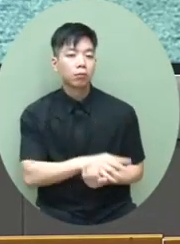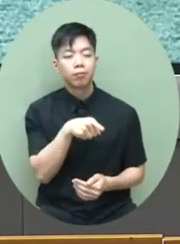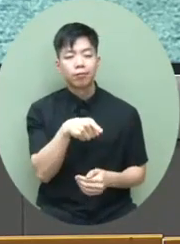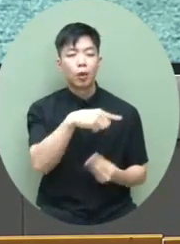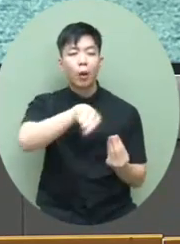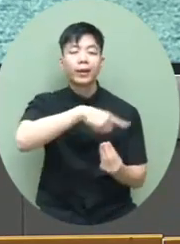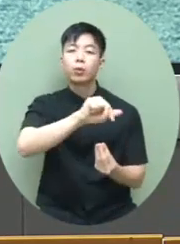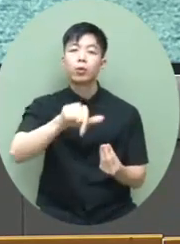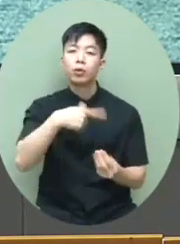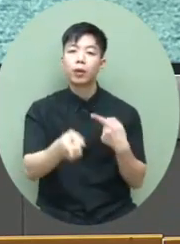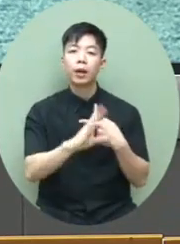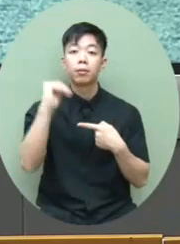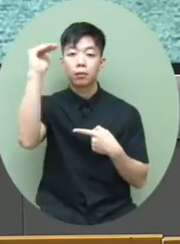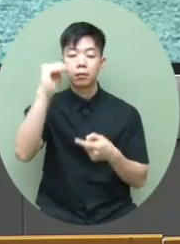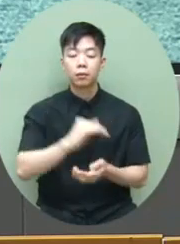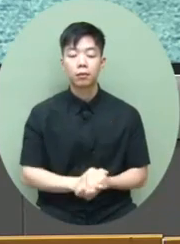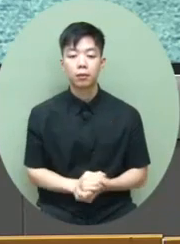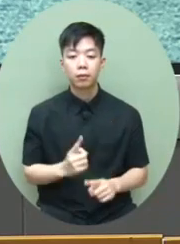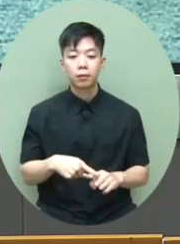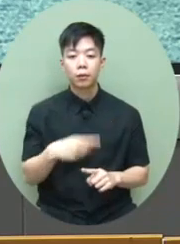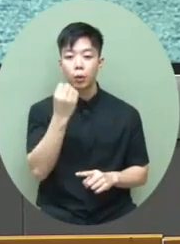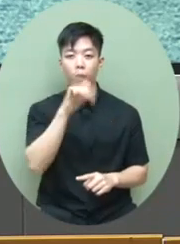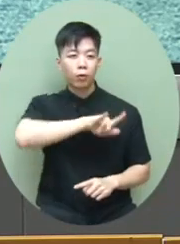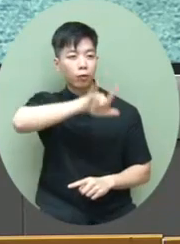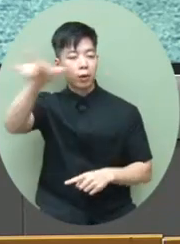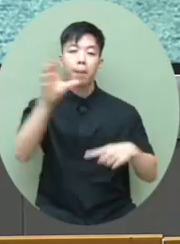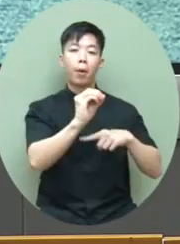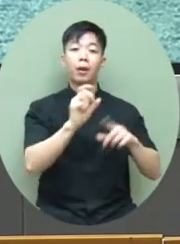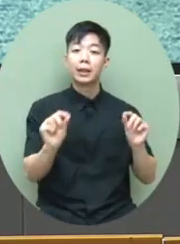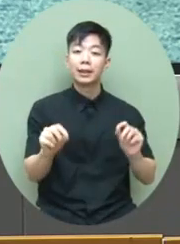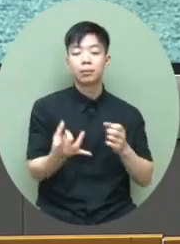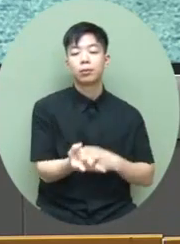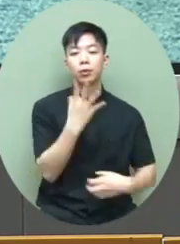人士，那應該他就沒有離開過香港，所以就是一個本